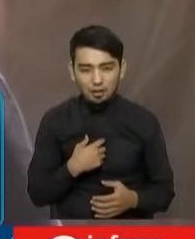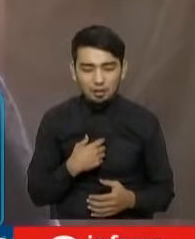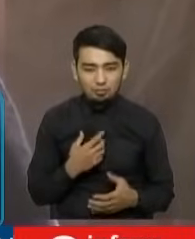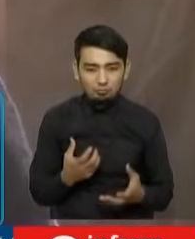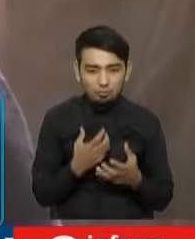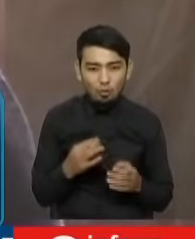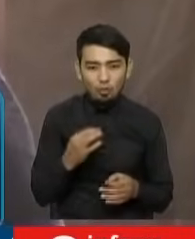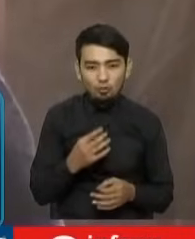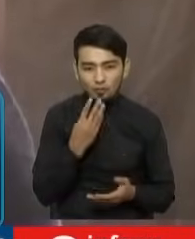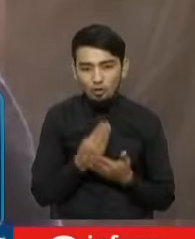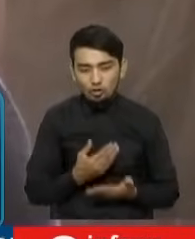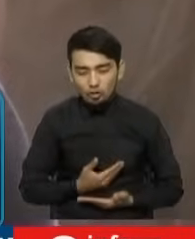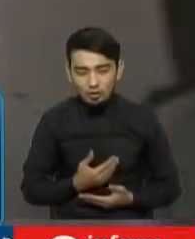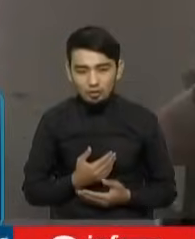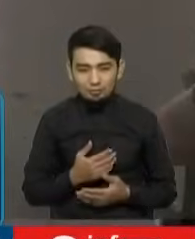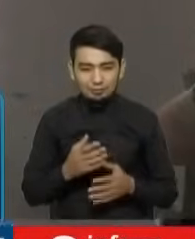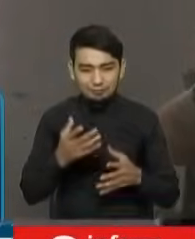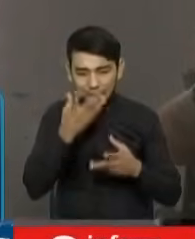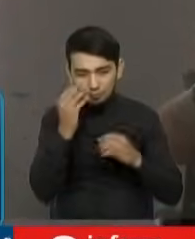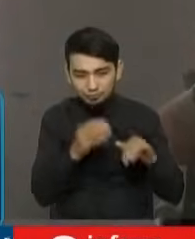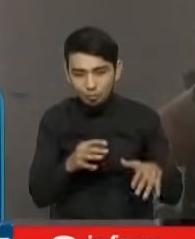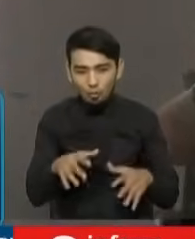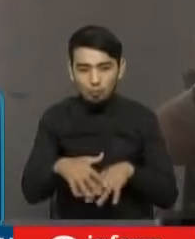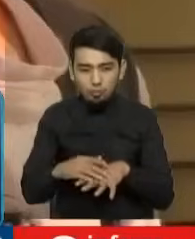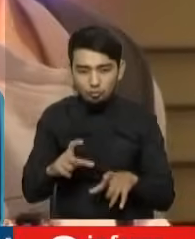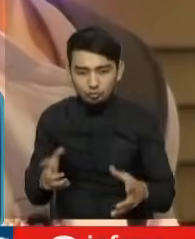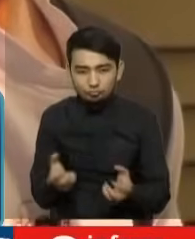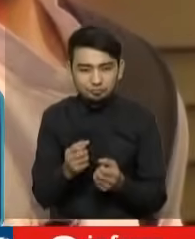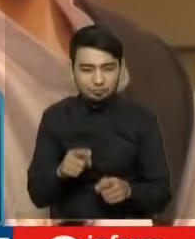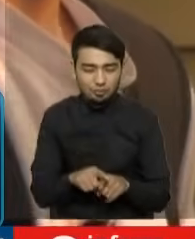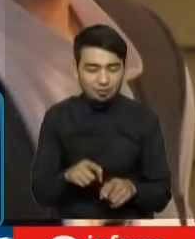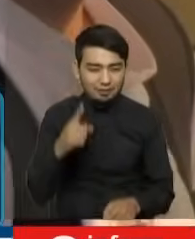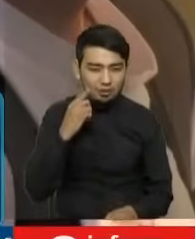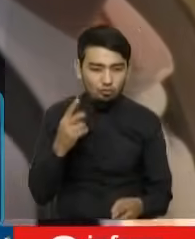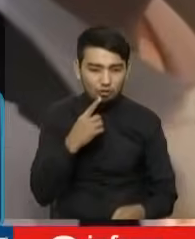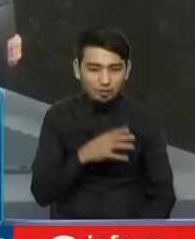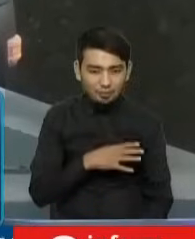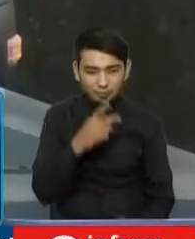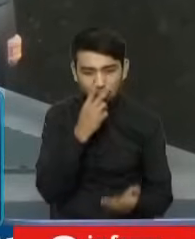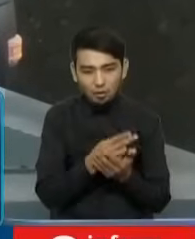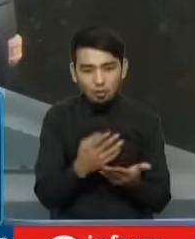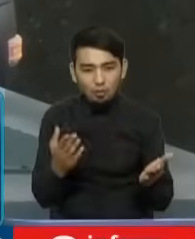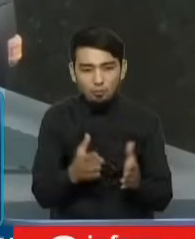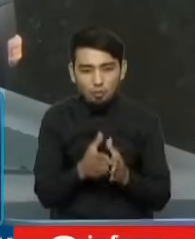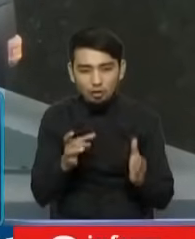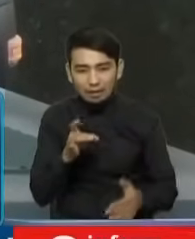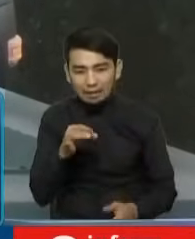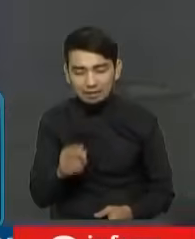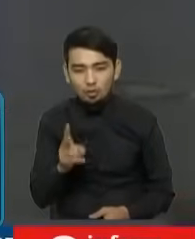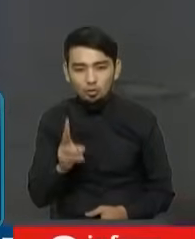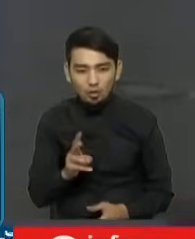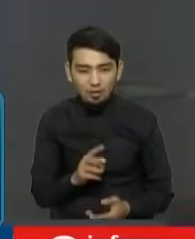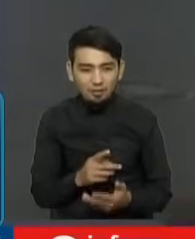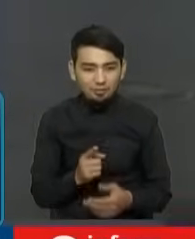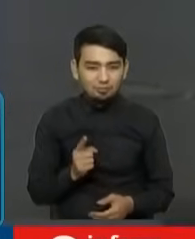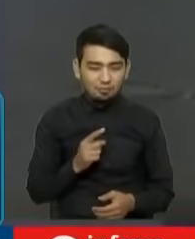и во благо общества. Общество должно знать своих героев, считают авторы сериала. Они хотели показать, на какой большой риск идут те, кто стоит на